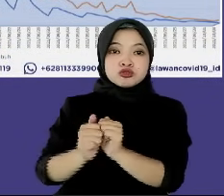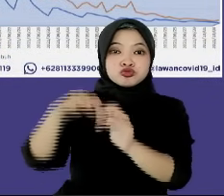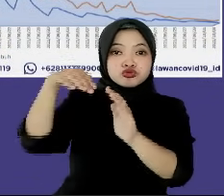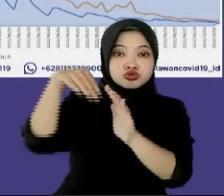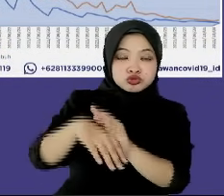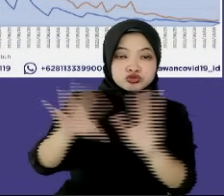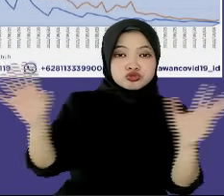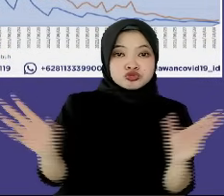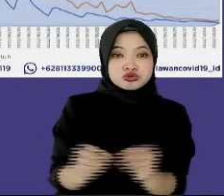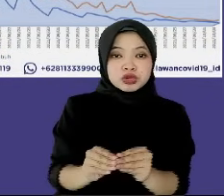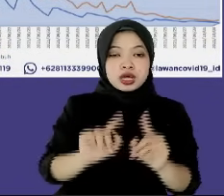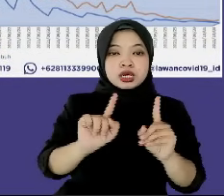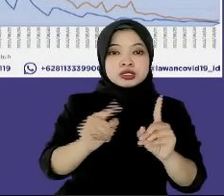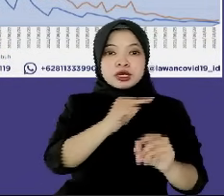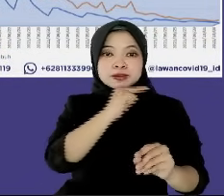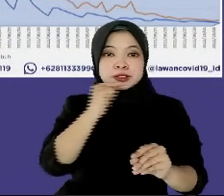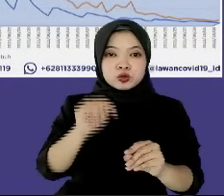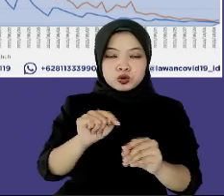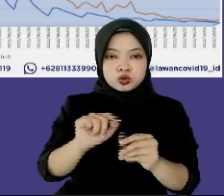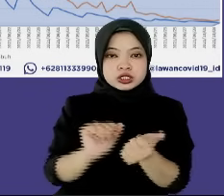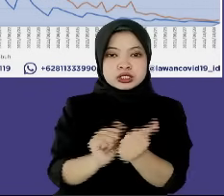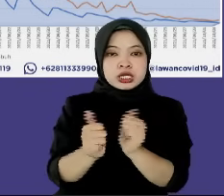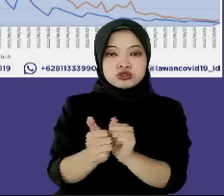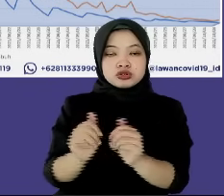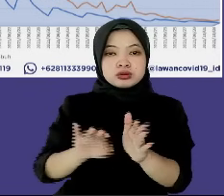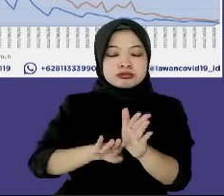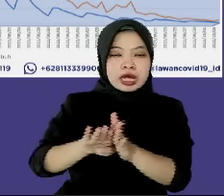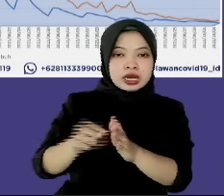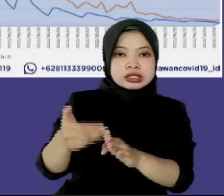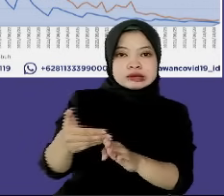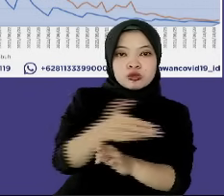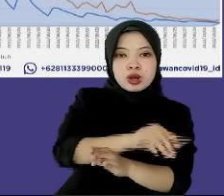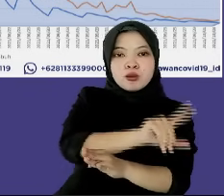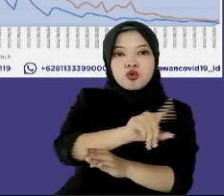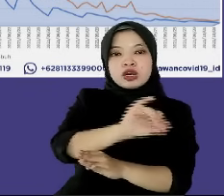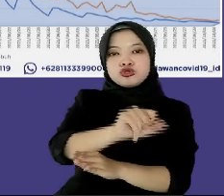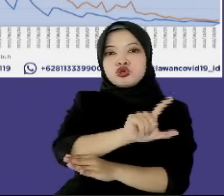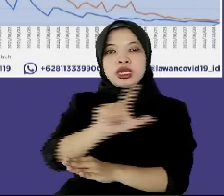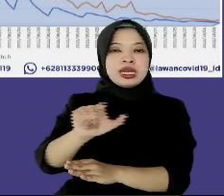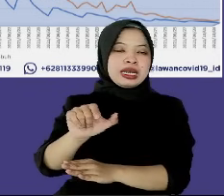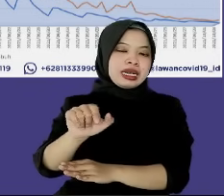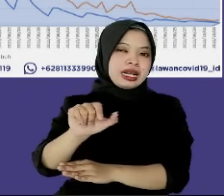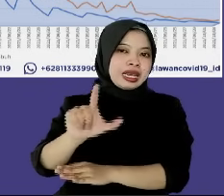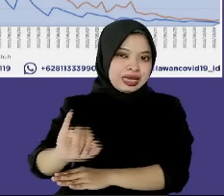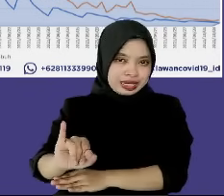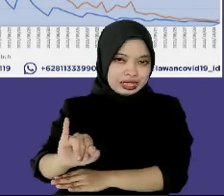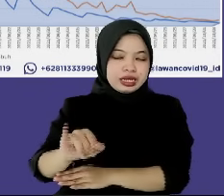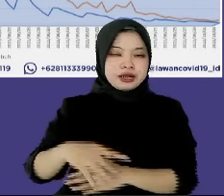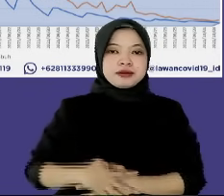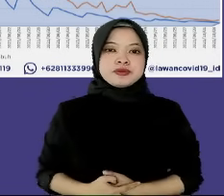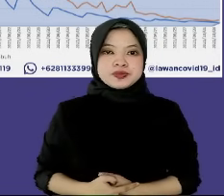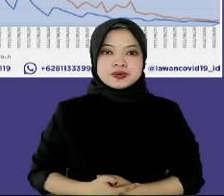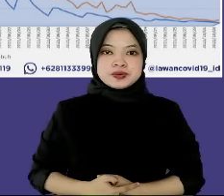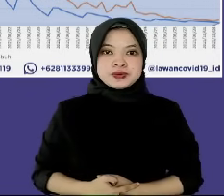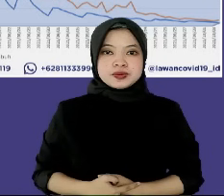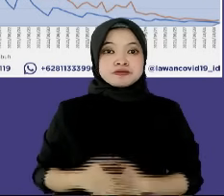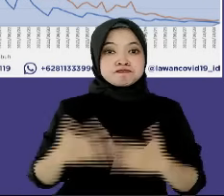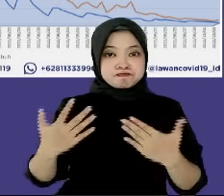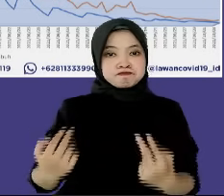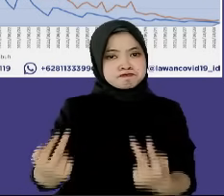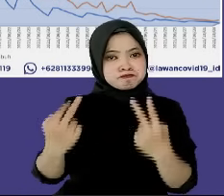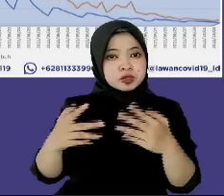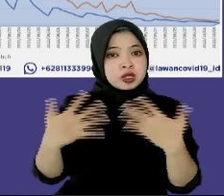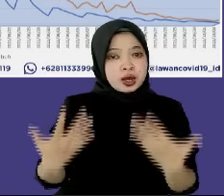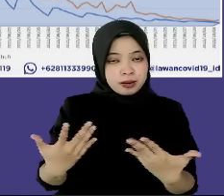selama 11 minggu setelah lonjakan kasus kedua pada bulan Juli lalu. Namun, sebagai perhatian, saya